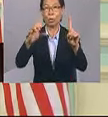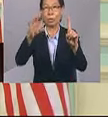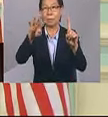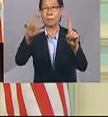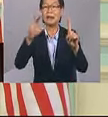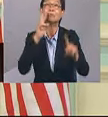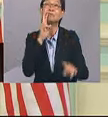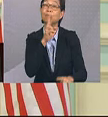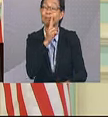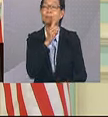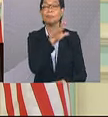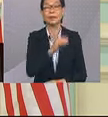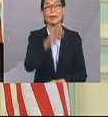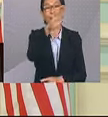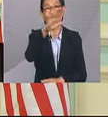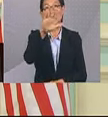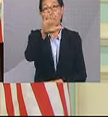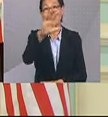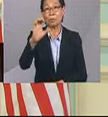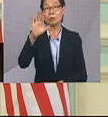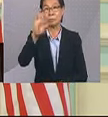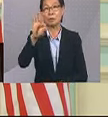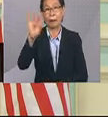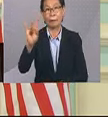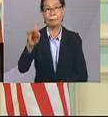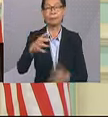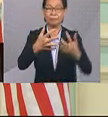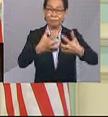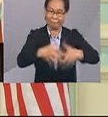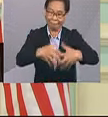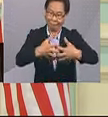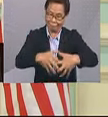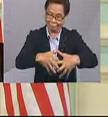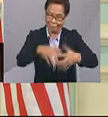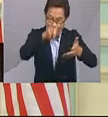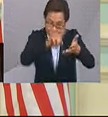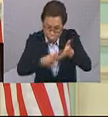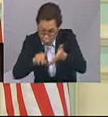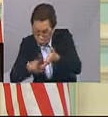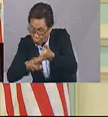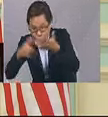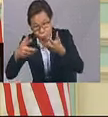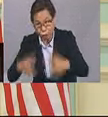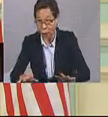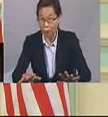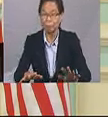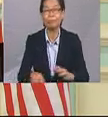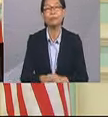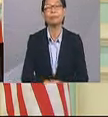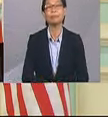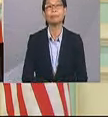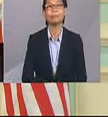1,743 restoran dan 598 kilang yang diperiksa. Tapi seperti yang